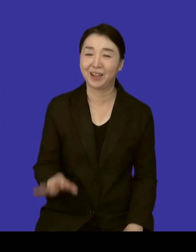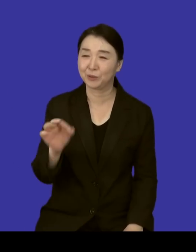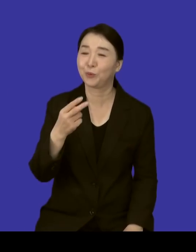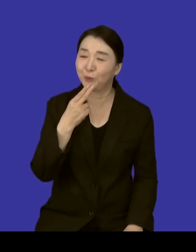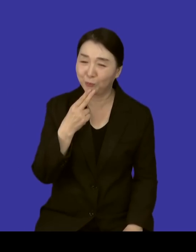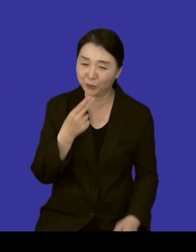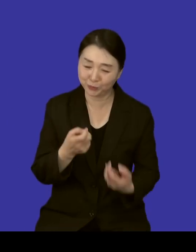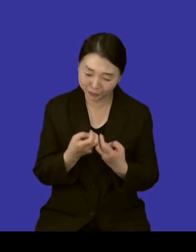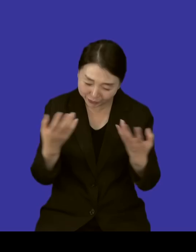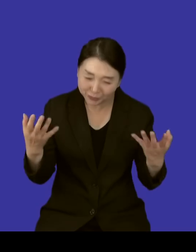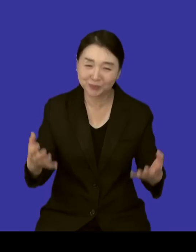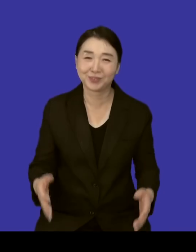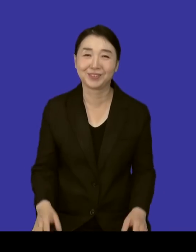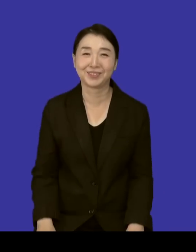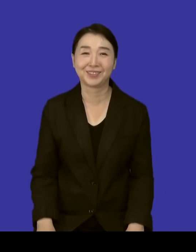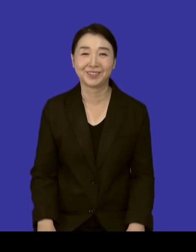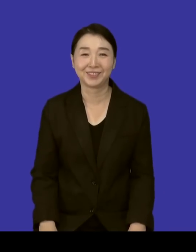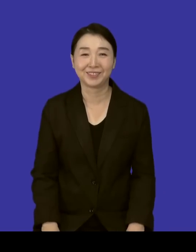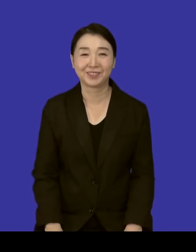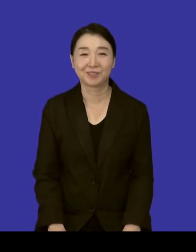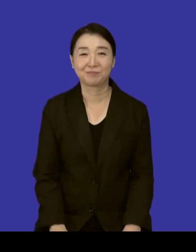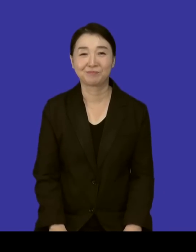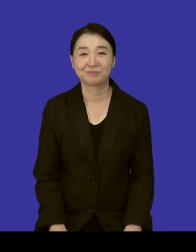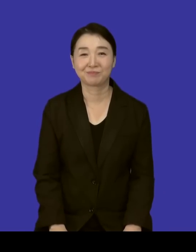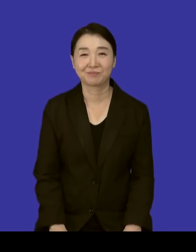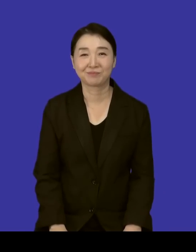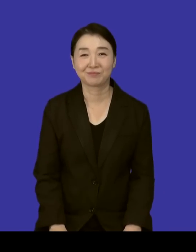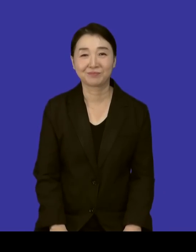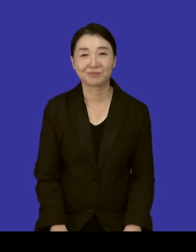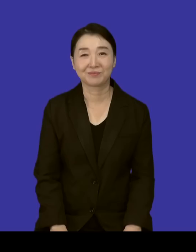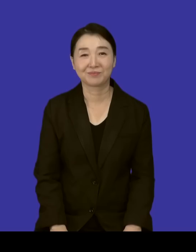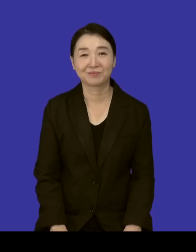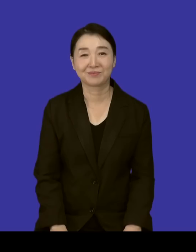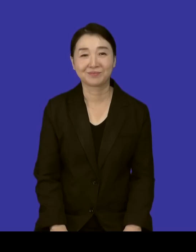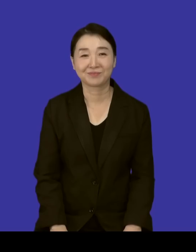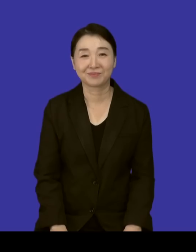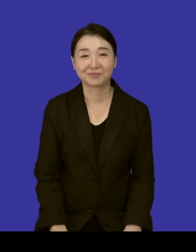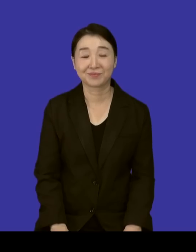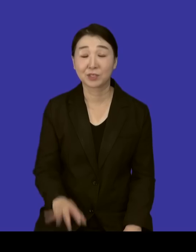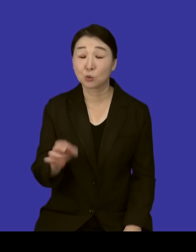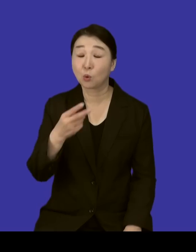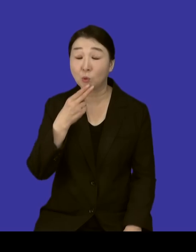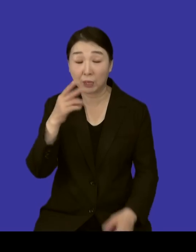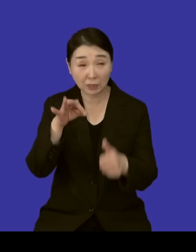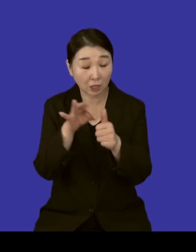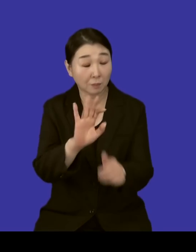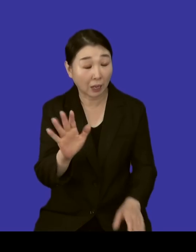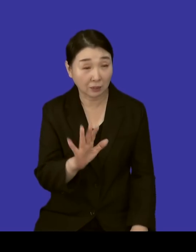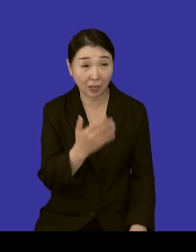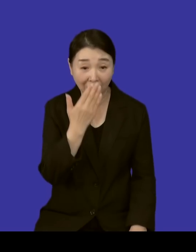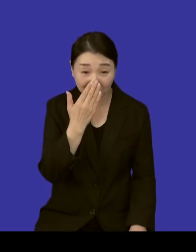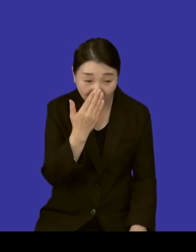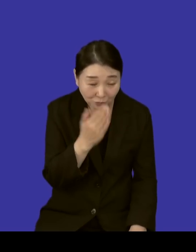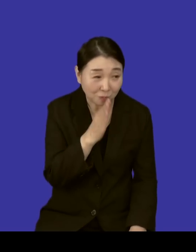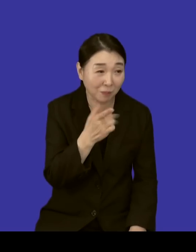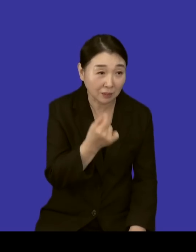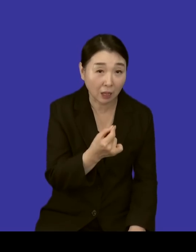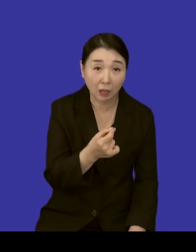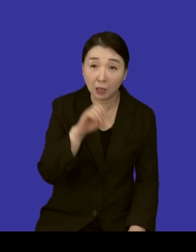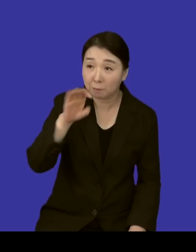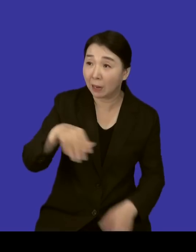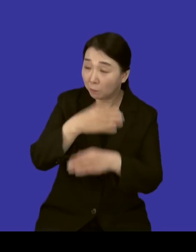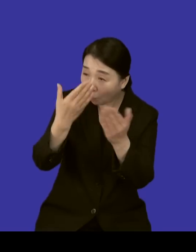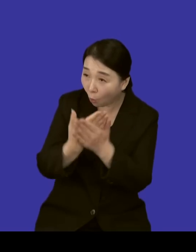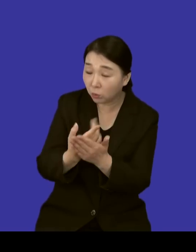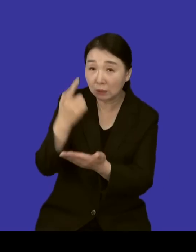예. 돈이 그래도 없어서 한 거예요. 부럽다고 그러니까 다뭐 장학금 받나요? 그래서 이제 그리고 겸손함 속에 할 말 다 하세요.